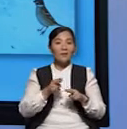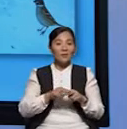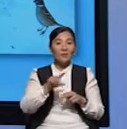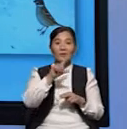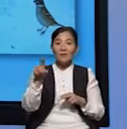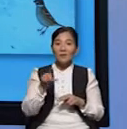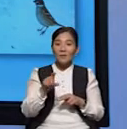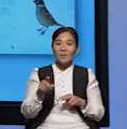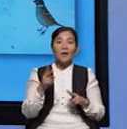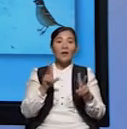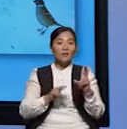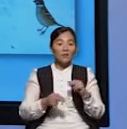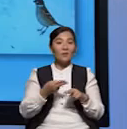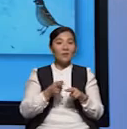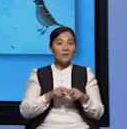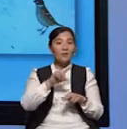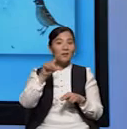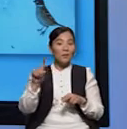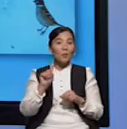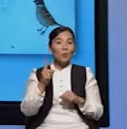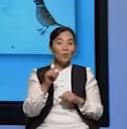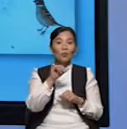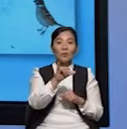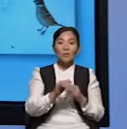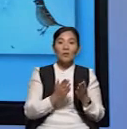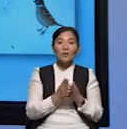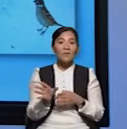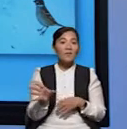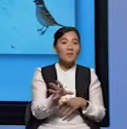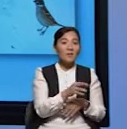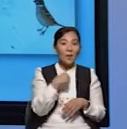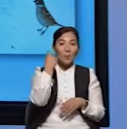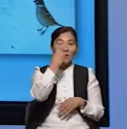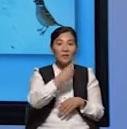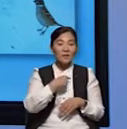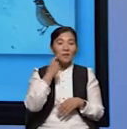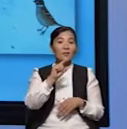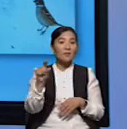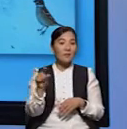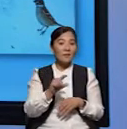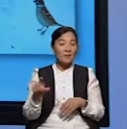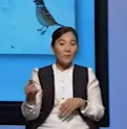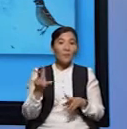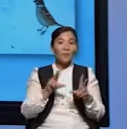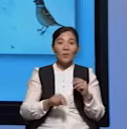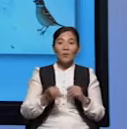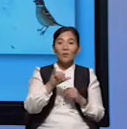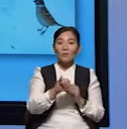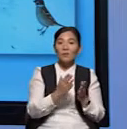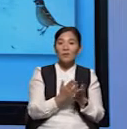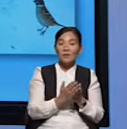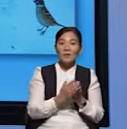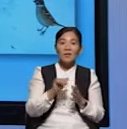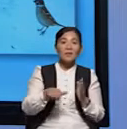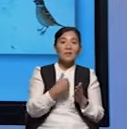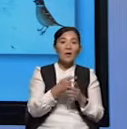это текстом? Конечно, это текст, потому что у него есть все признаки текста. То есть у него